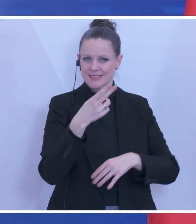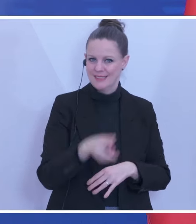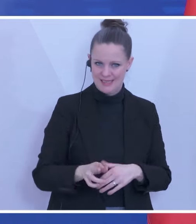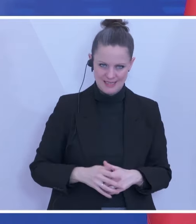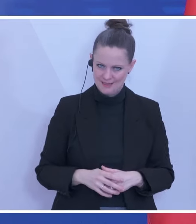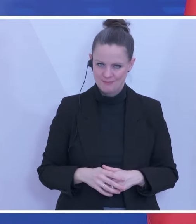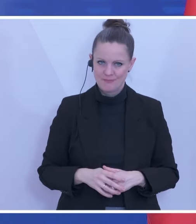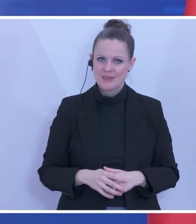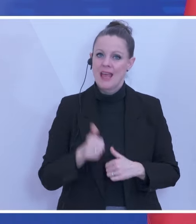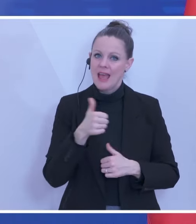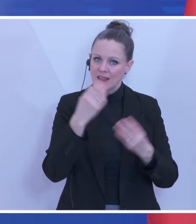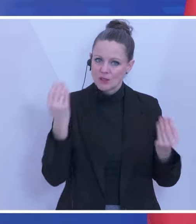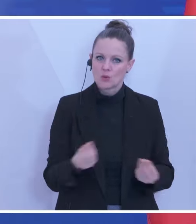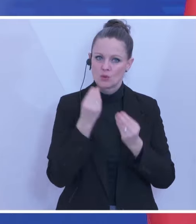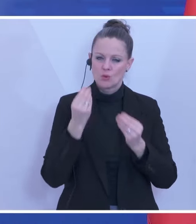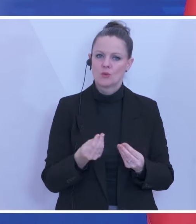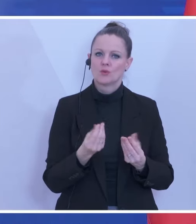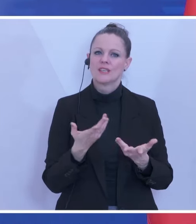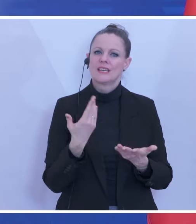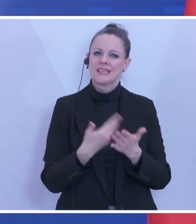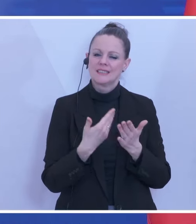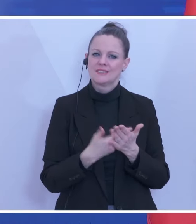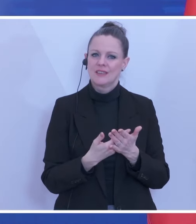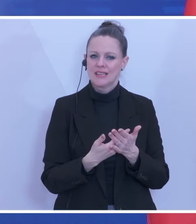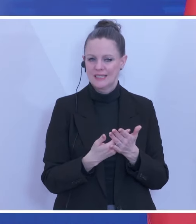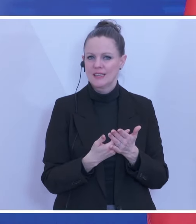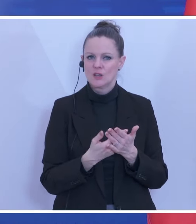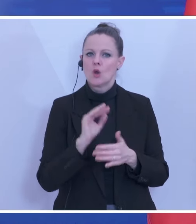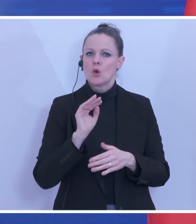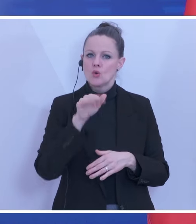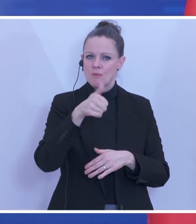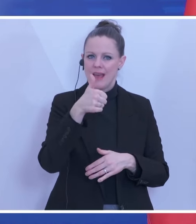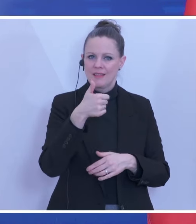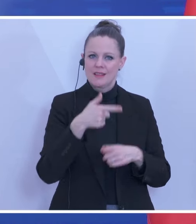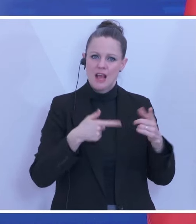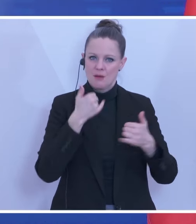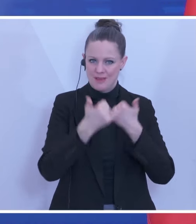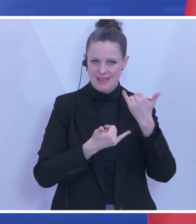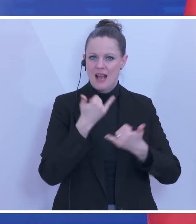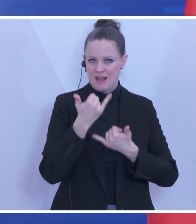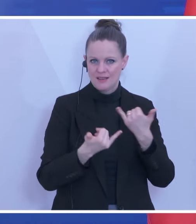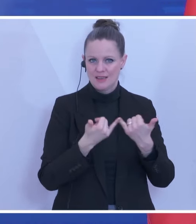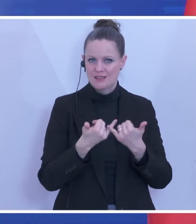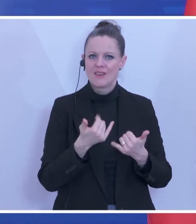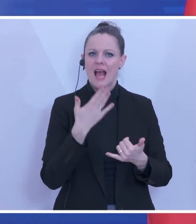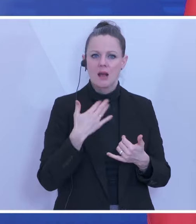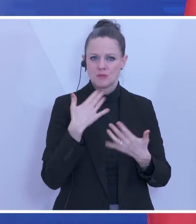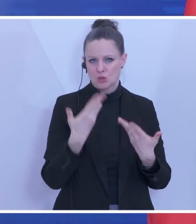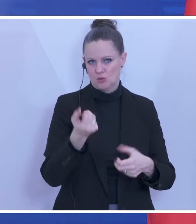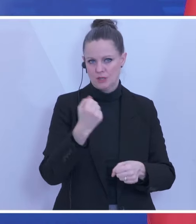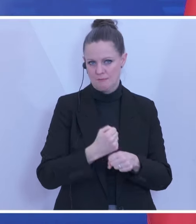mit ein Grund, warum wir diese Legis Vakanz von ein bisschen mehr als eineinhalb Jahren auch hier bewusst setzen, um hier auch